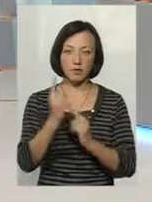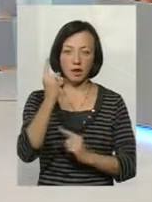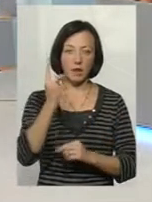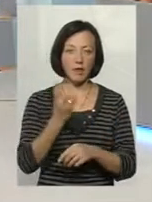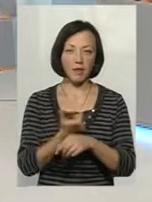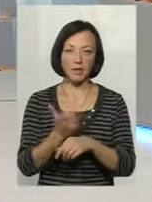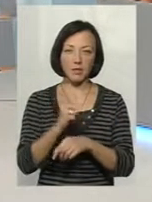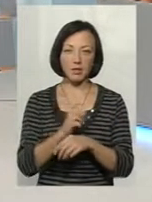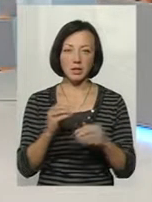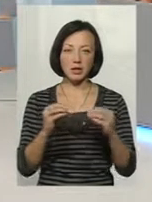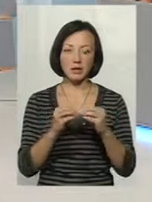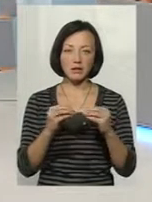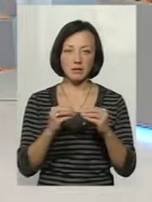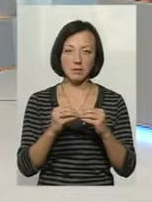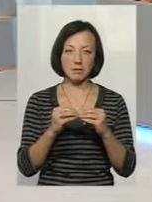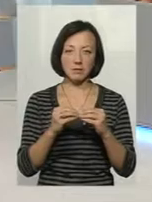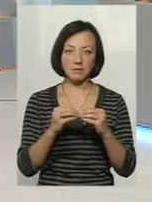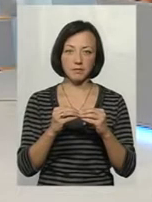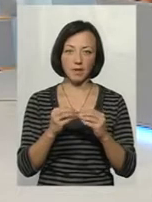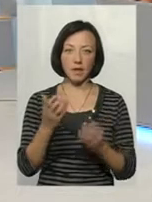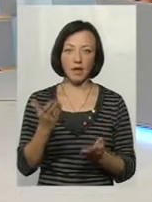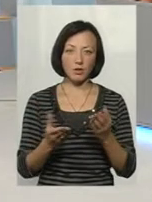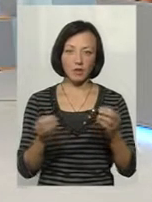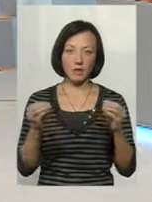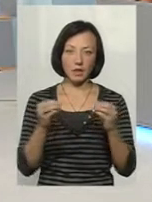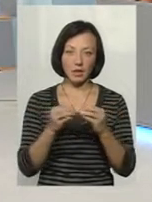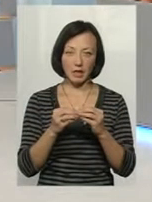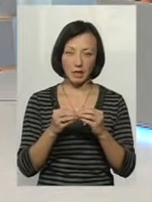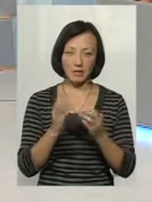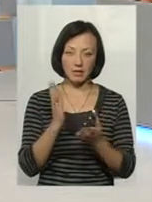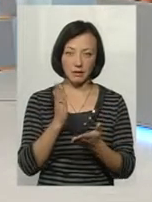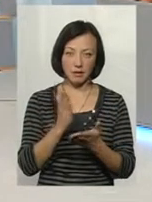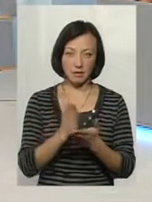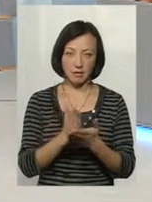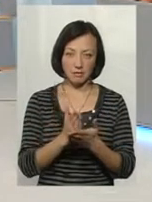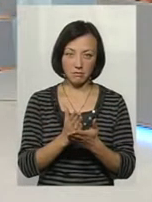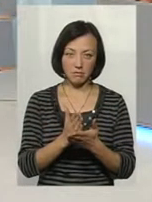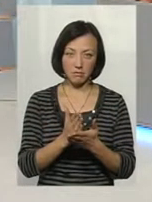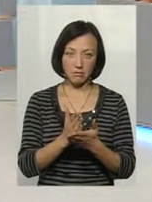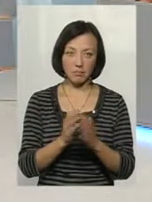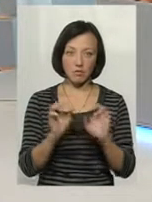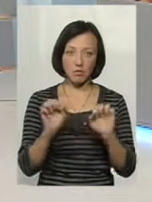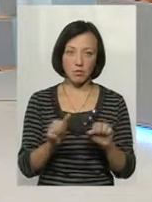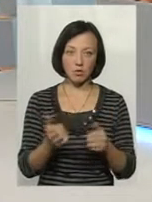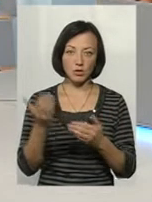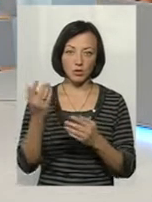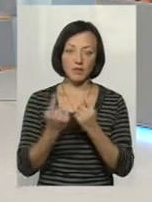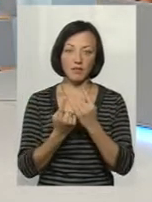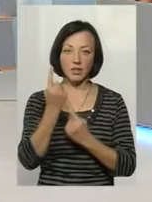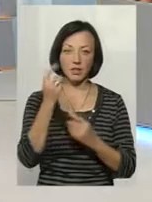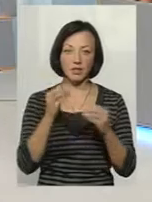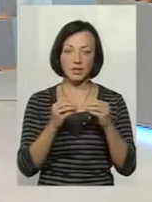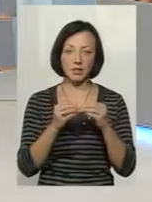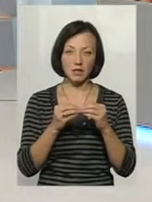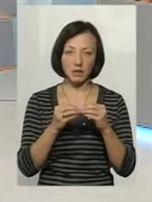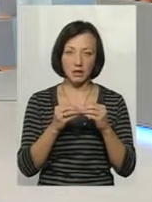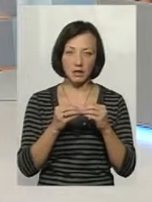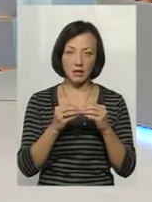не вище 10 поверхів. Тобто, якщо 10 поверхів є, можна встановлювати. Вище 10